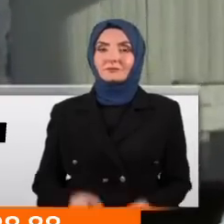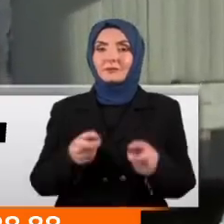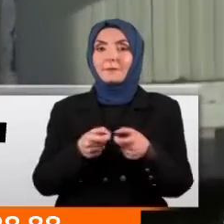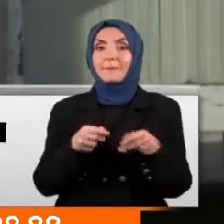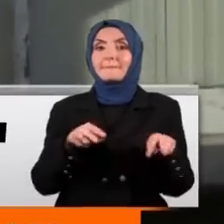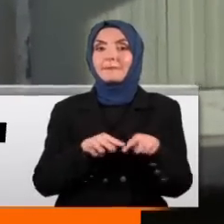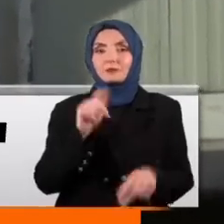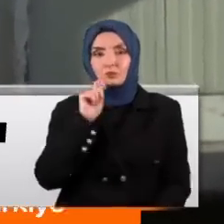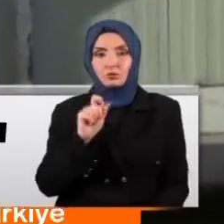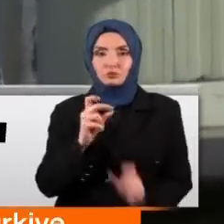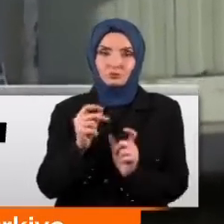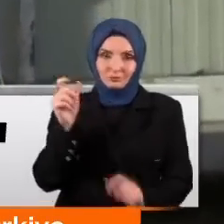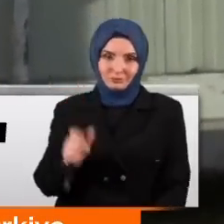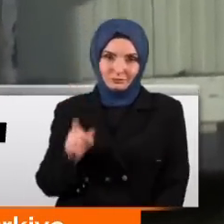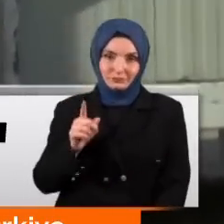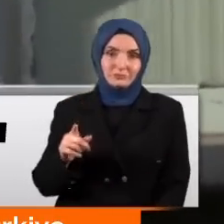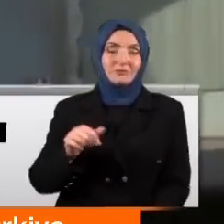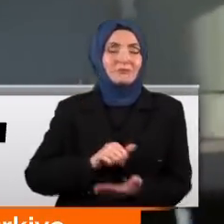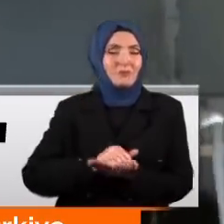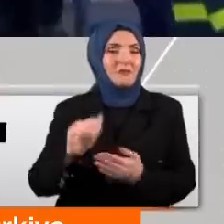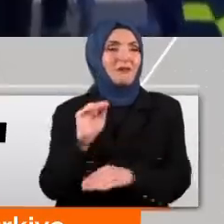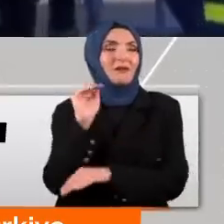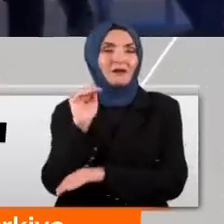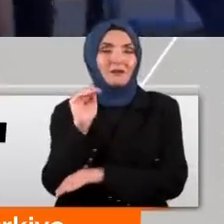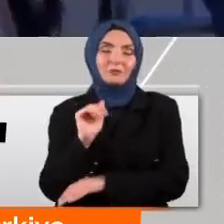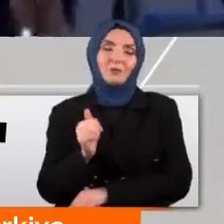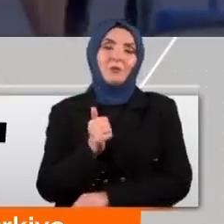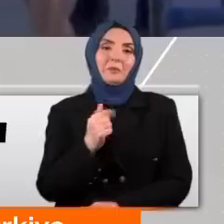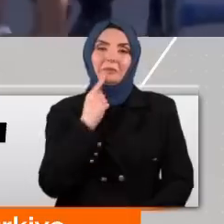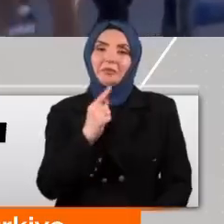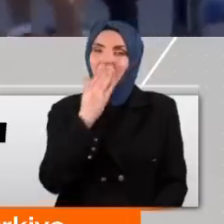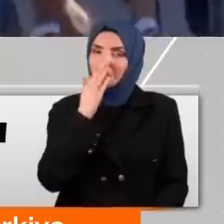sözcüsü tüm Hayatlar değerlidir demekle yetindi